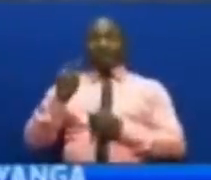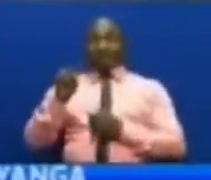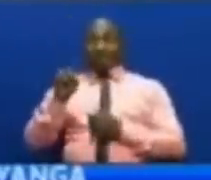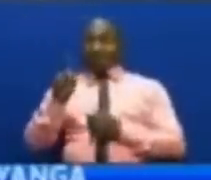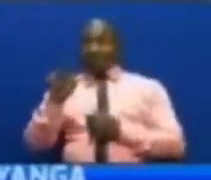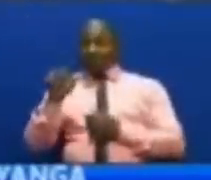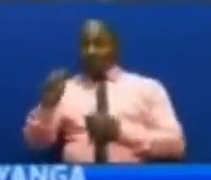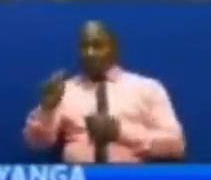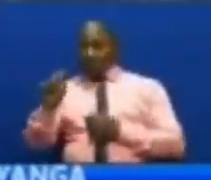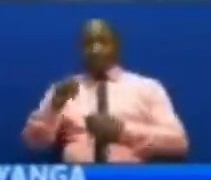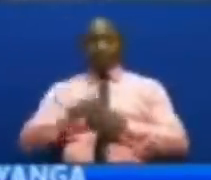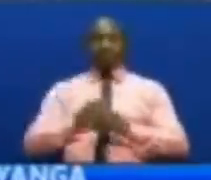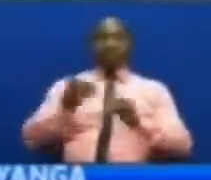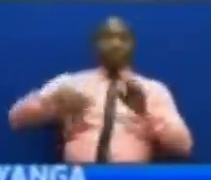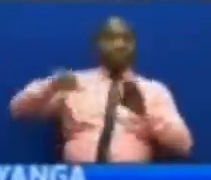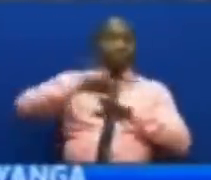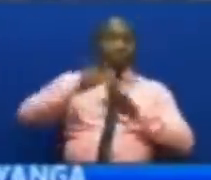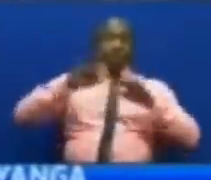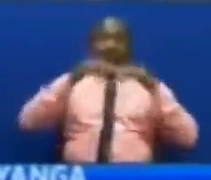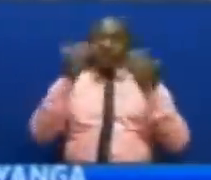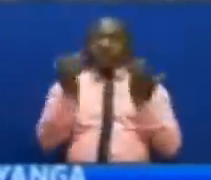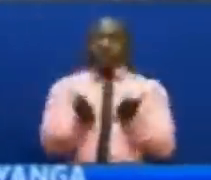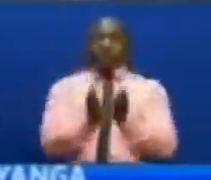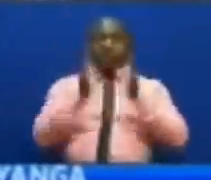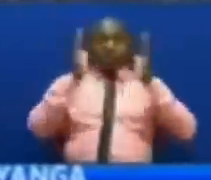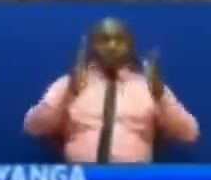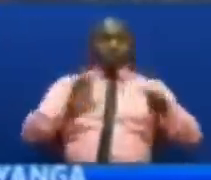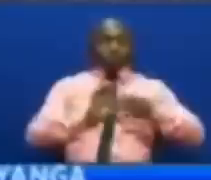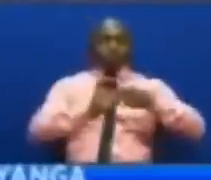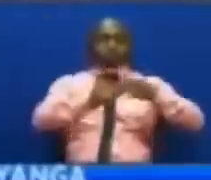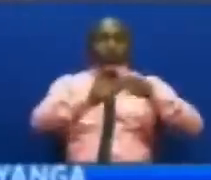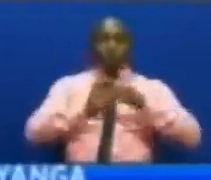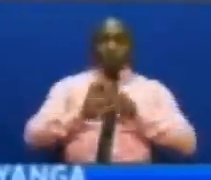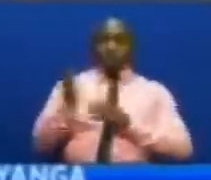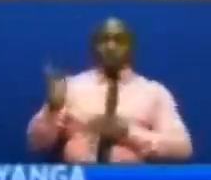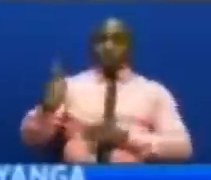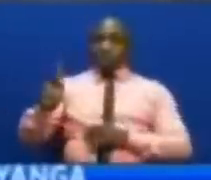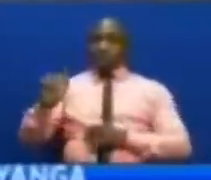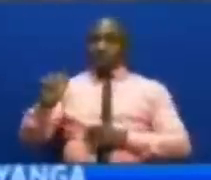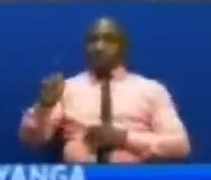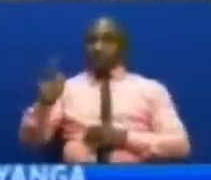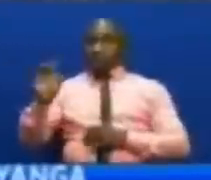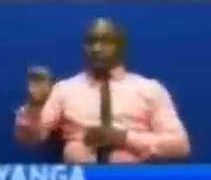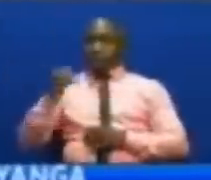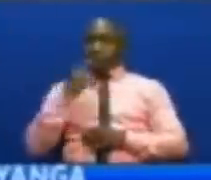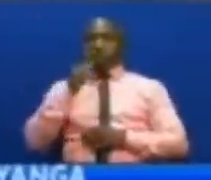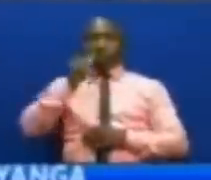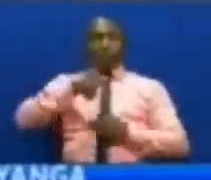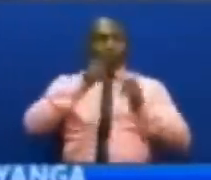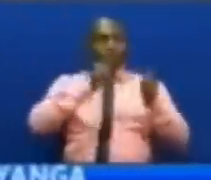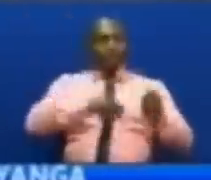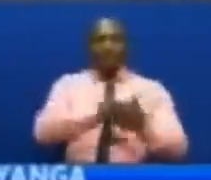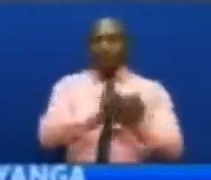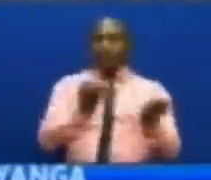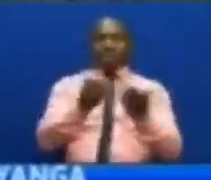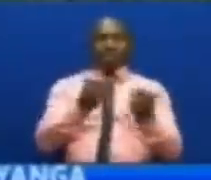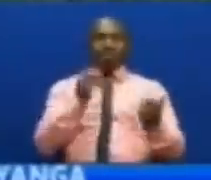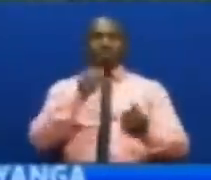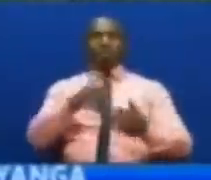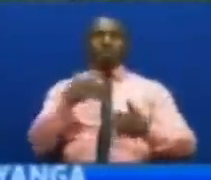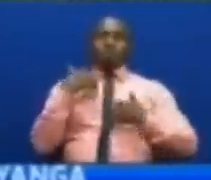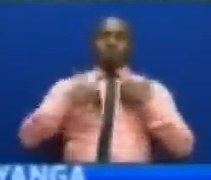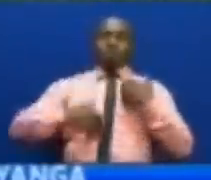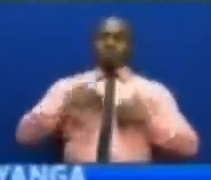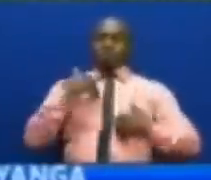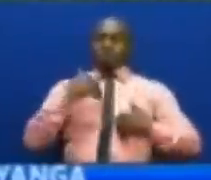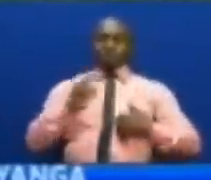ushirika wilayani Kahama Kako Emmanuel Charani anasema wakulima hawana haja ya kuwa na wasiwasi. Ni waombe wakulima